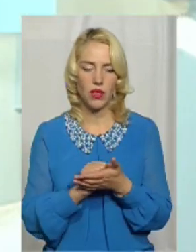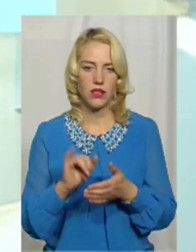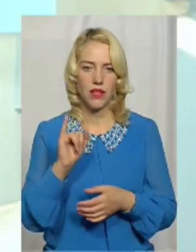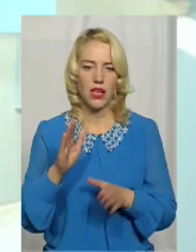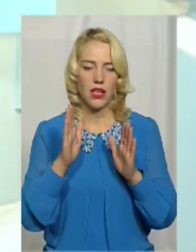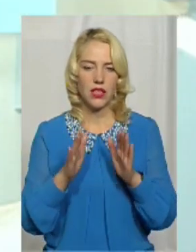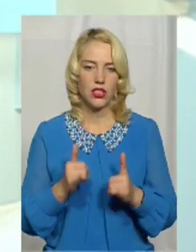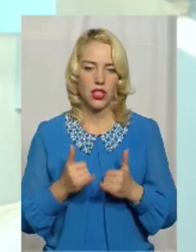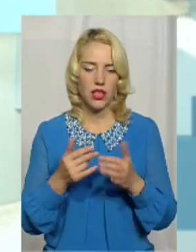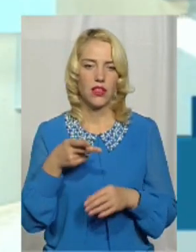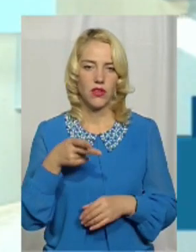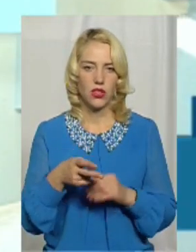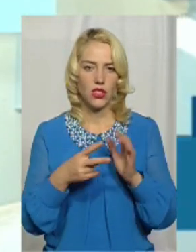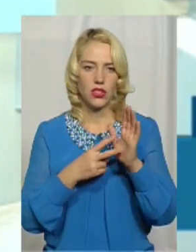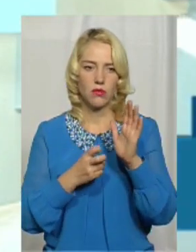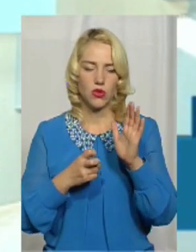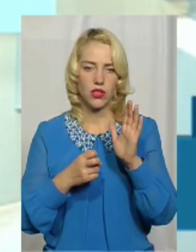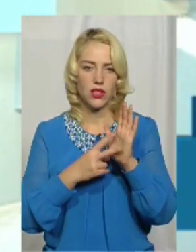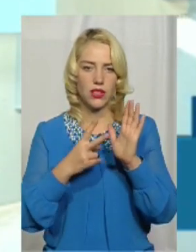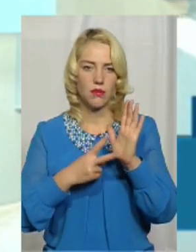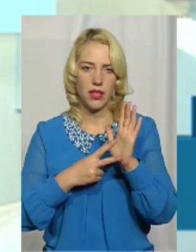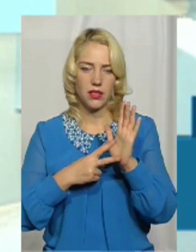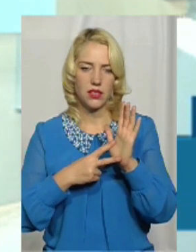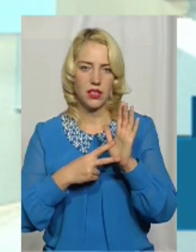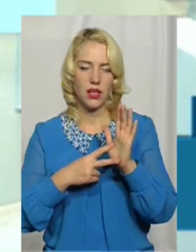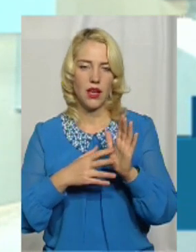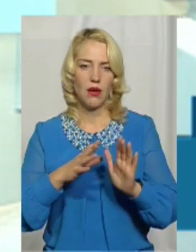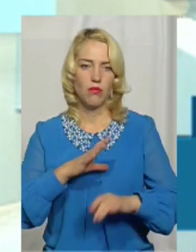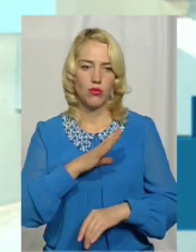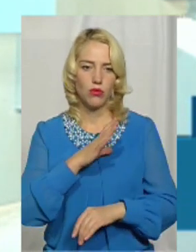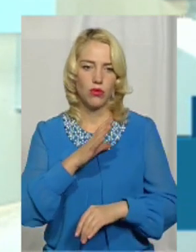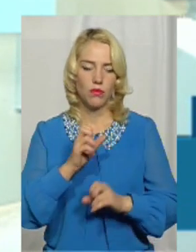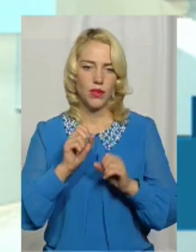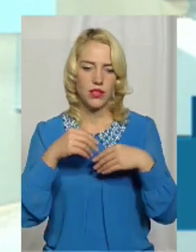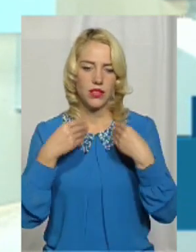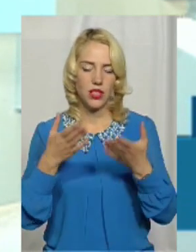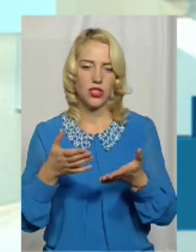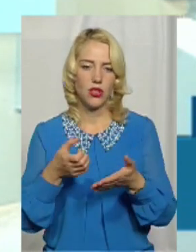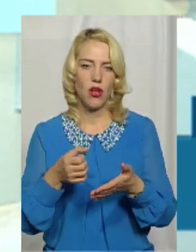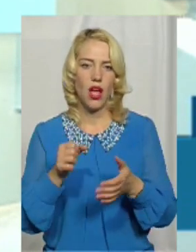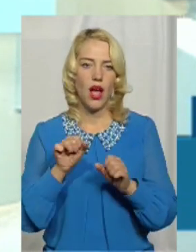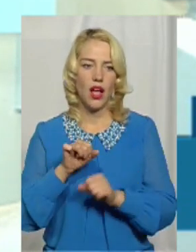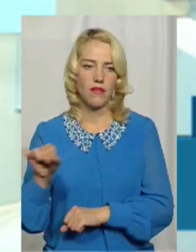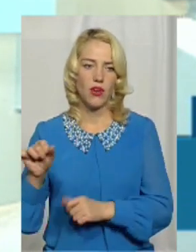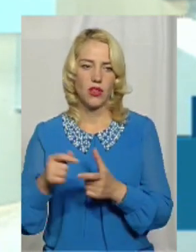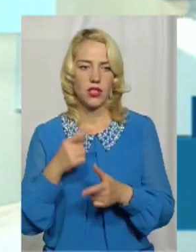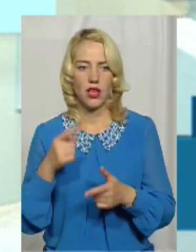і лише для 2817 було призначено адвоката